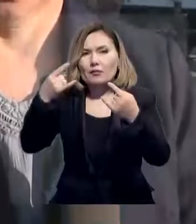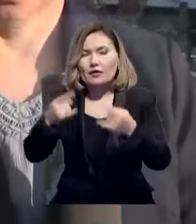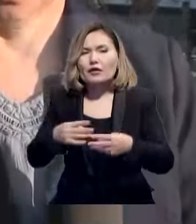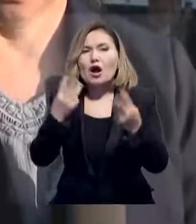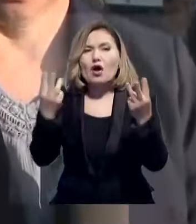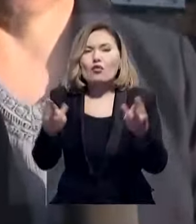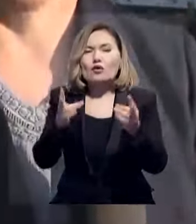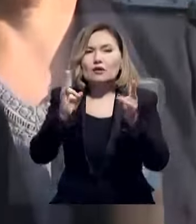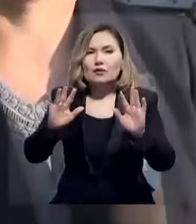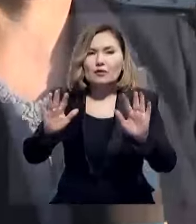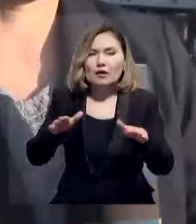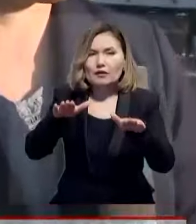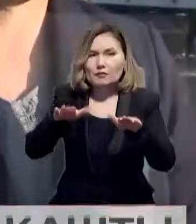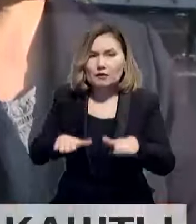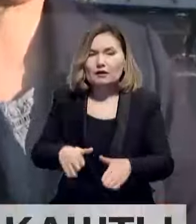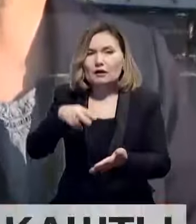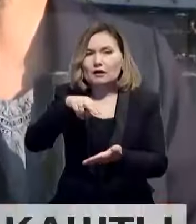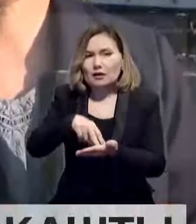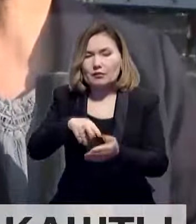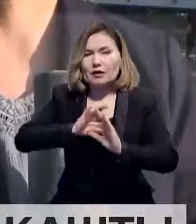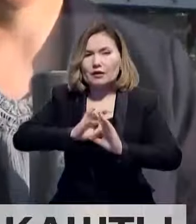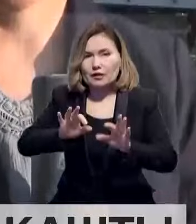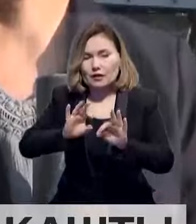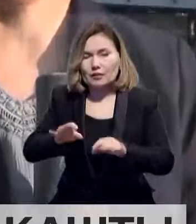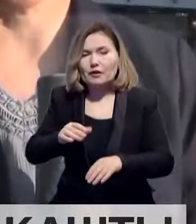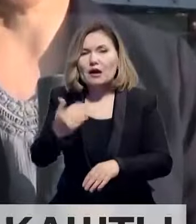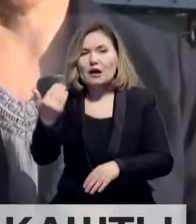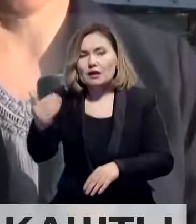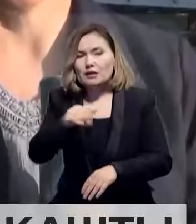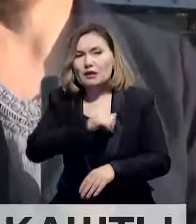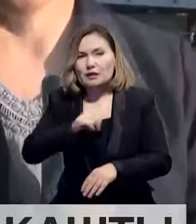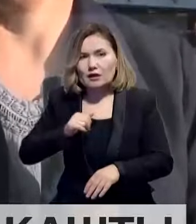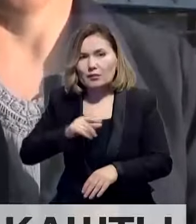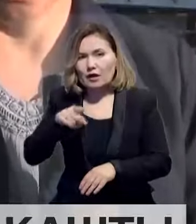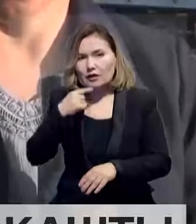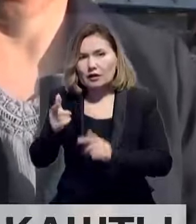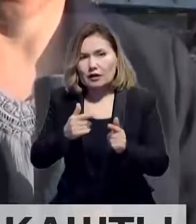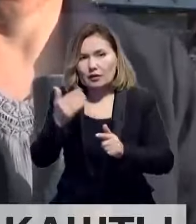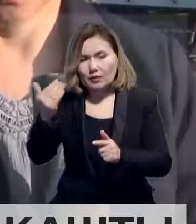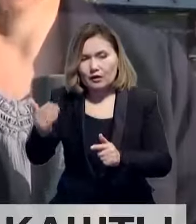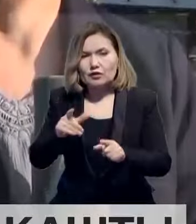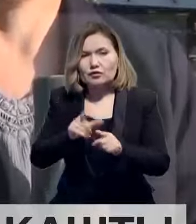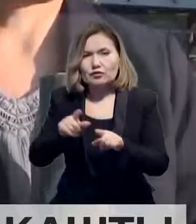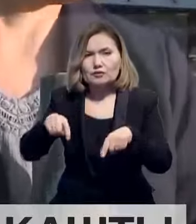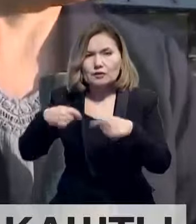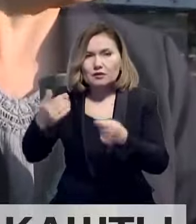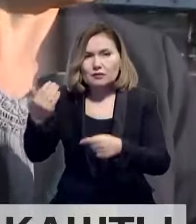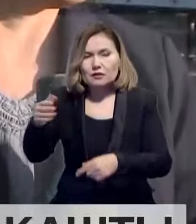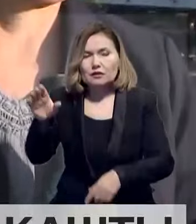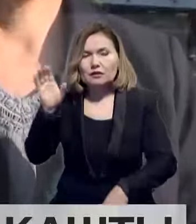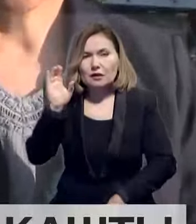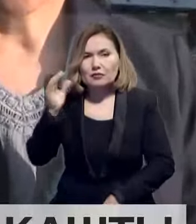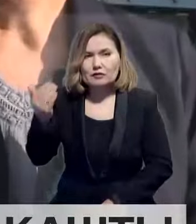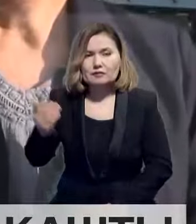болған аумақта жүрген тілшіміз Эльмира Ахметова шығады. Жағдайды өз аузынан естейік. Эльмира, сіз эфирдесіз.